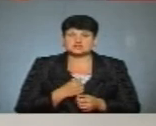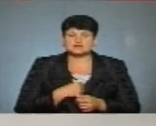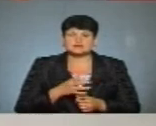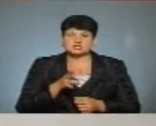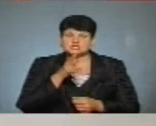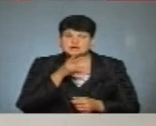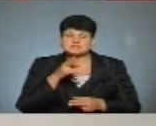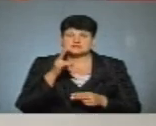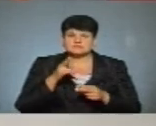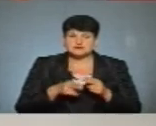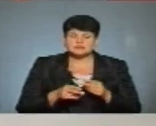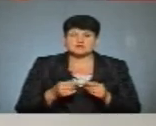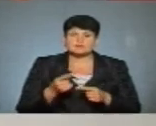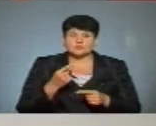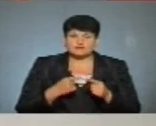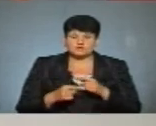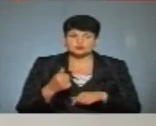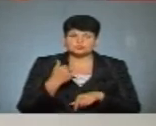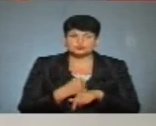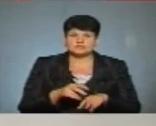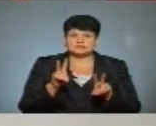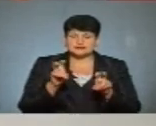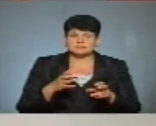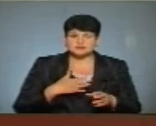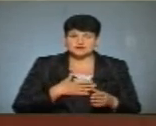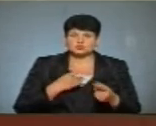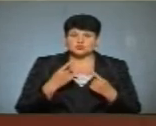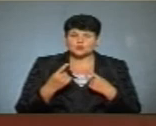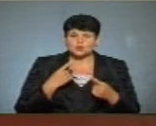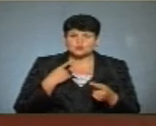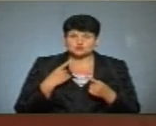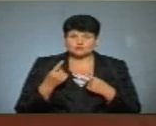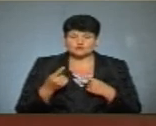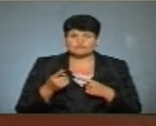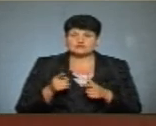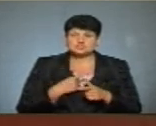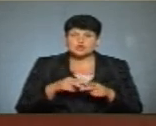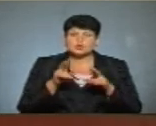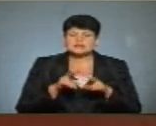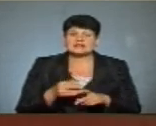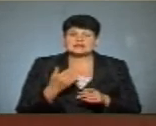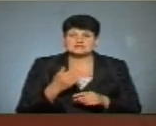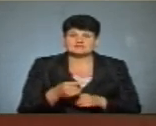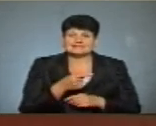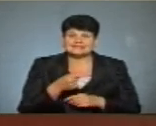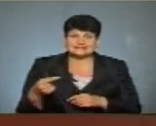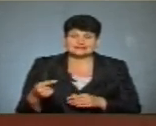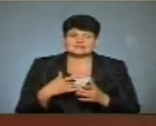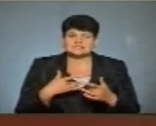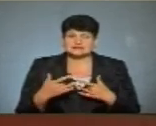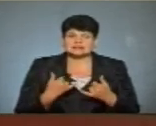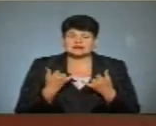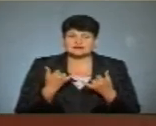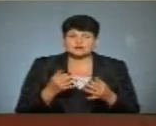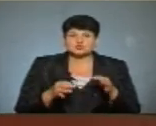час завершується. І повернемося до основної теми сьогоднішньої нашої розмови. Все ж таки, чи розглядаєте ви негативний сценарій для вас, якщо